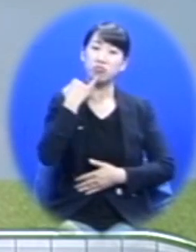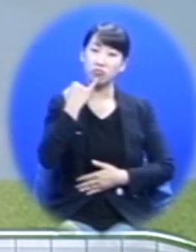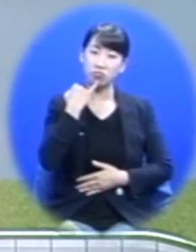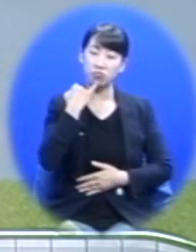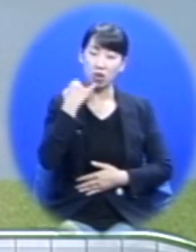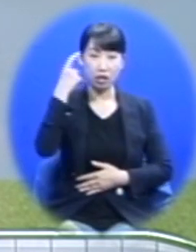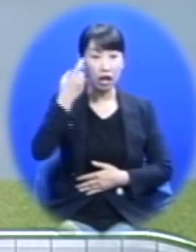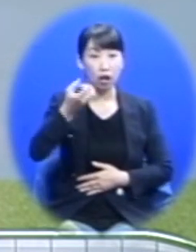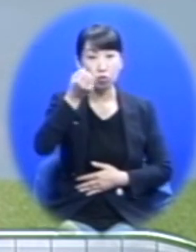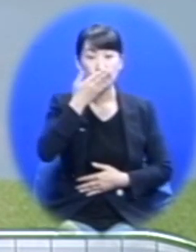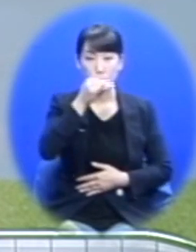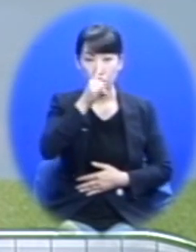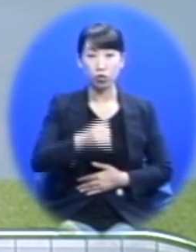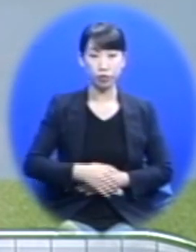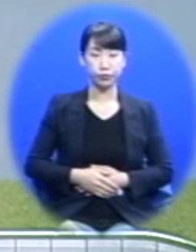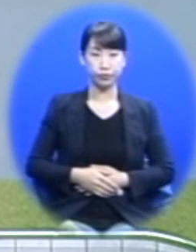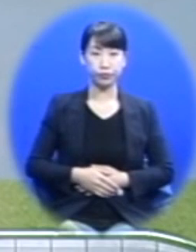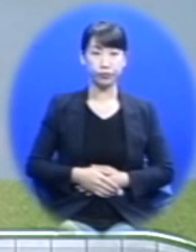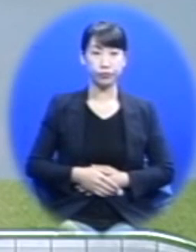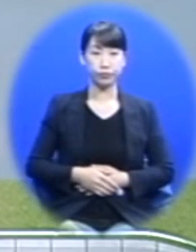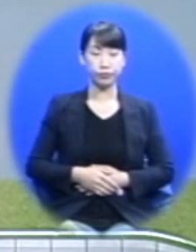들 수 있어요.